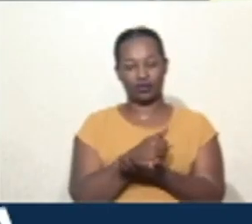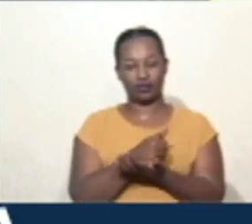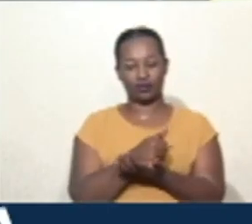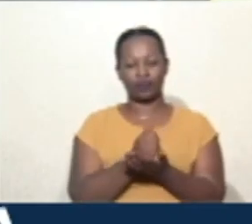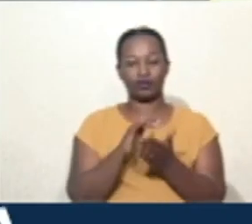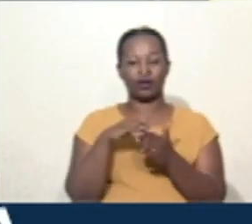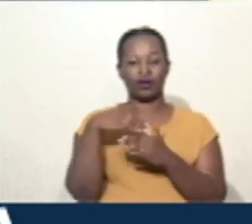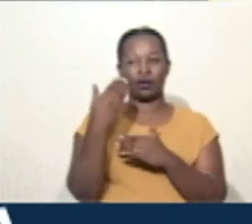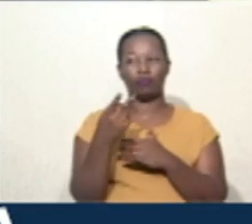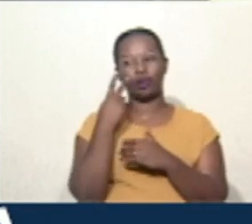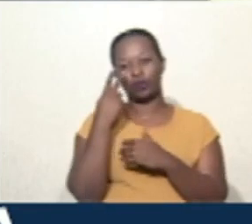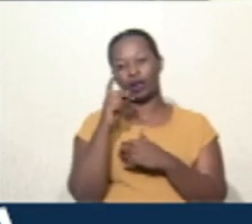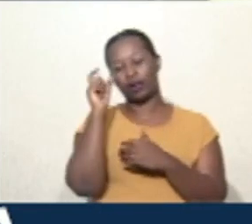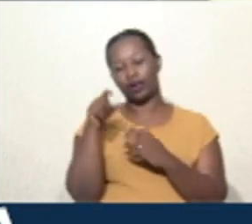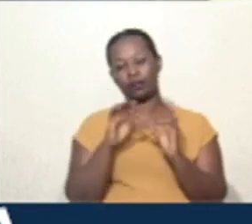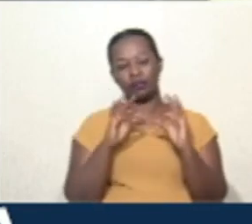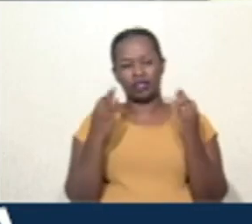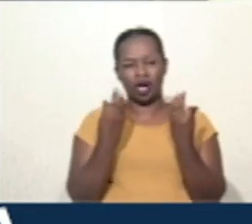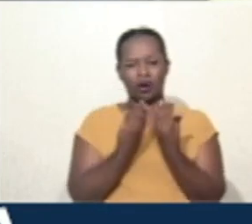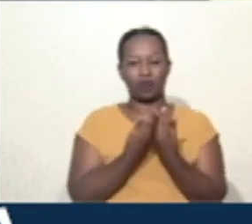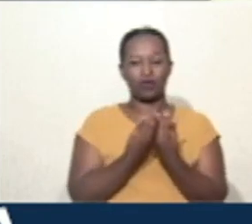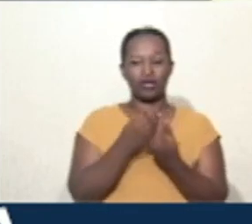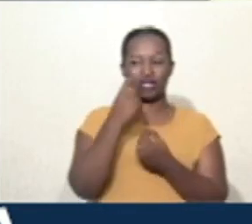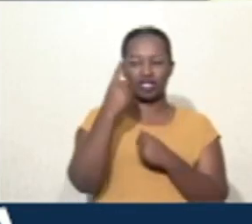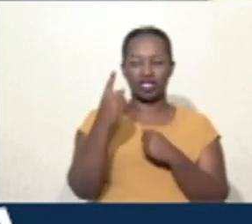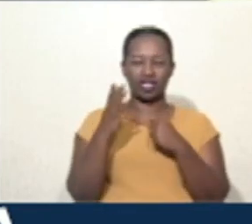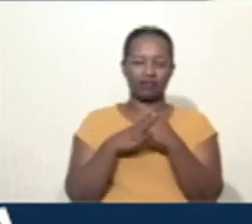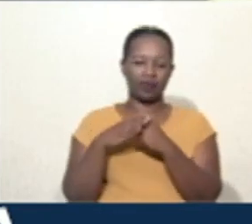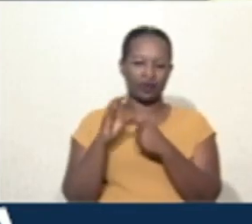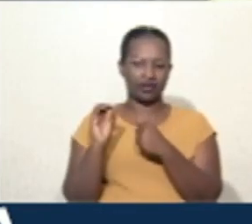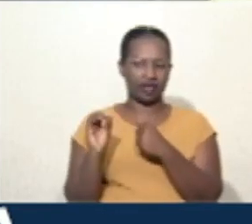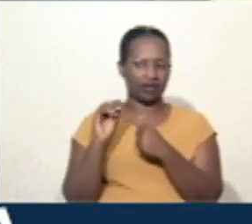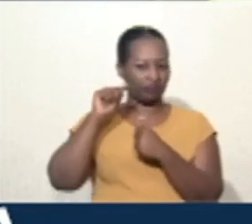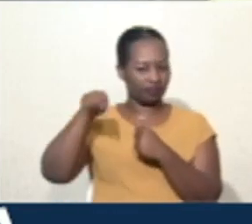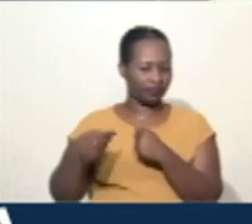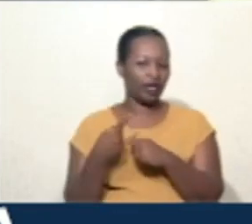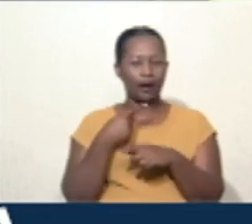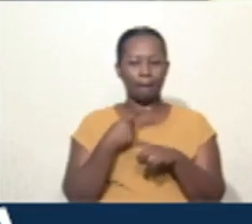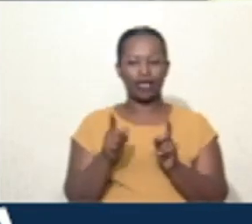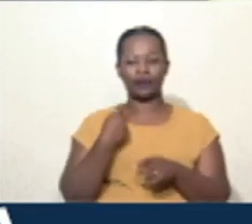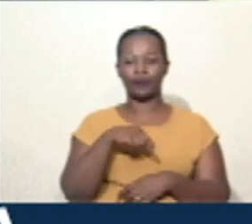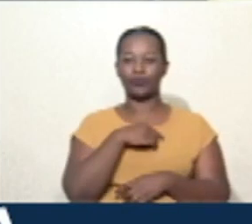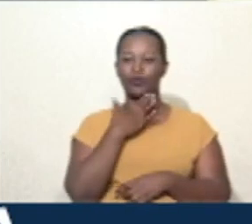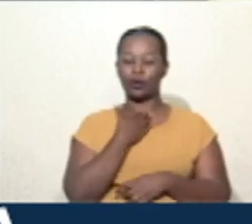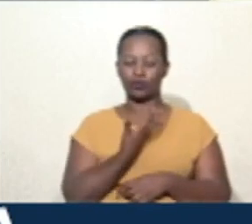n'abantu nk'imiryango nk'ibihumbi nk'190, ariko icyo twifuza ni ukugira ngo tunagire